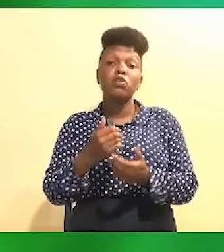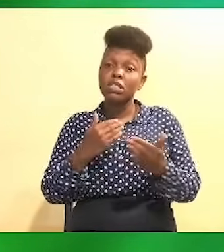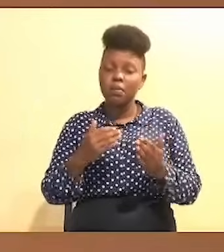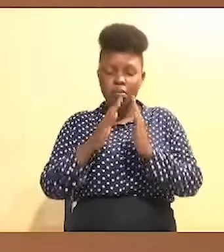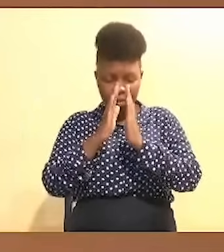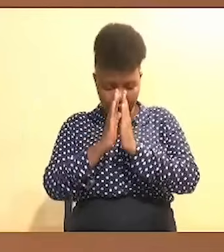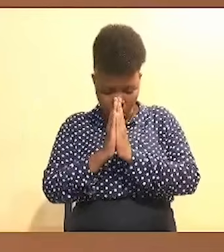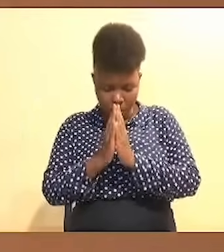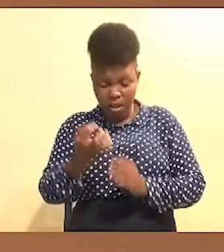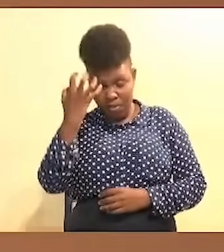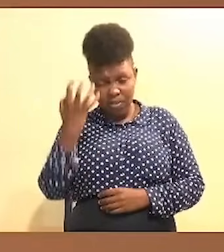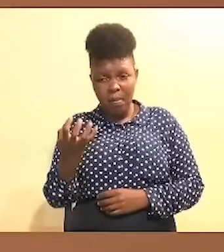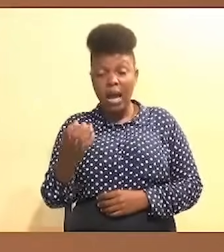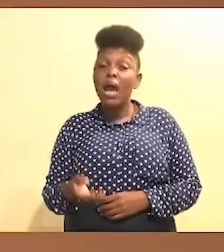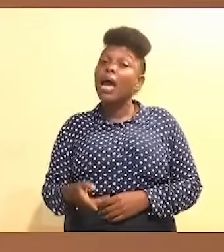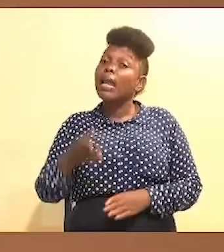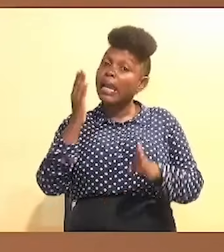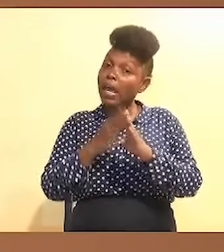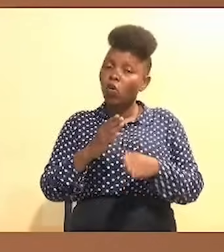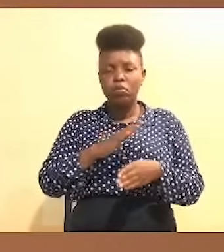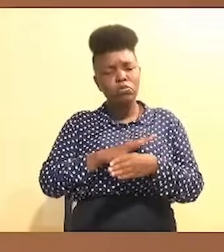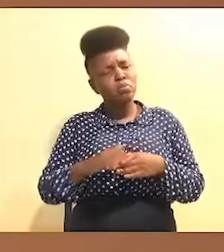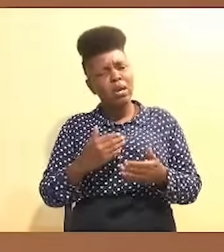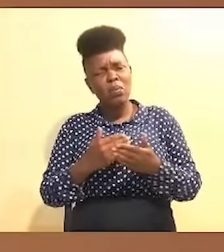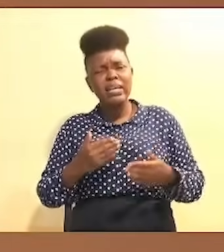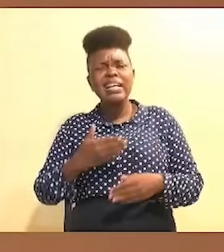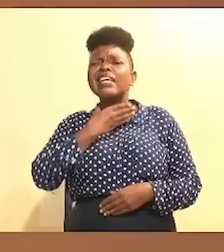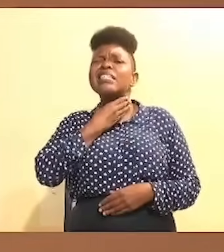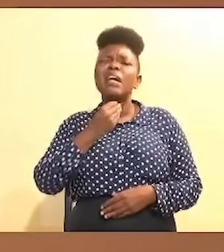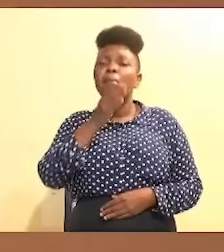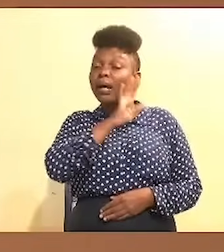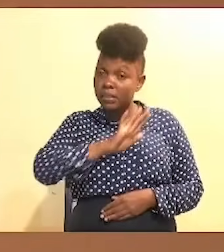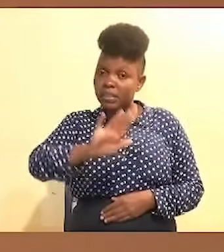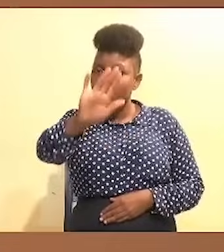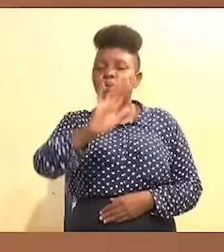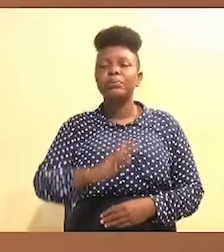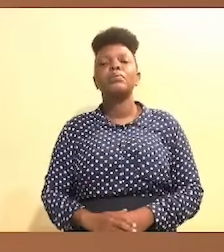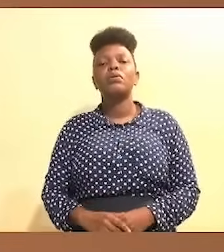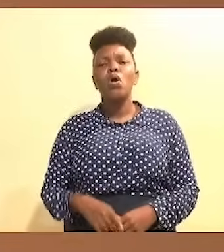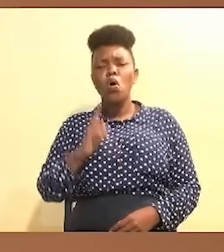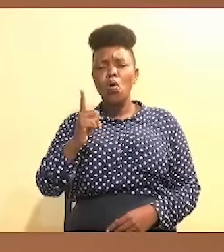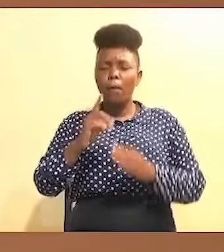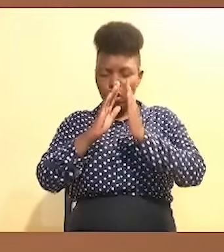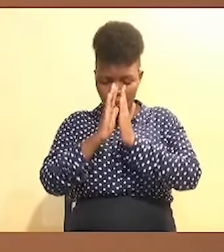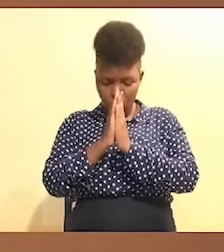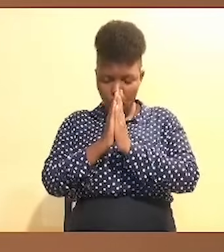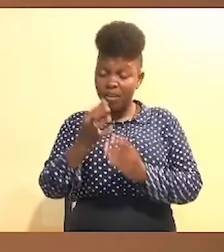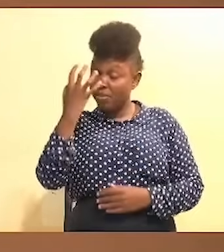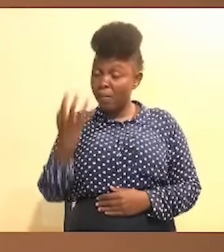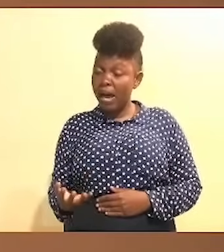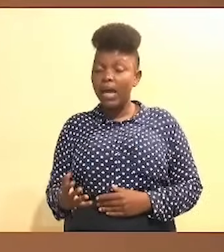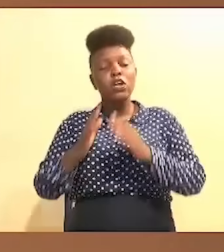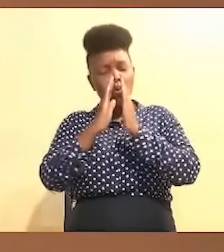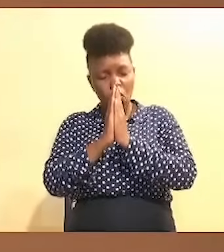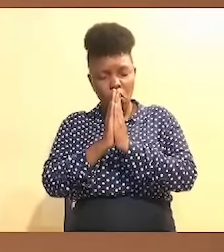mwaomba vibaya ili mvitumie kwa tamaa zenu. Kumbe kuomba vibaya ni